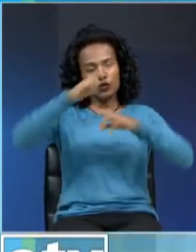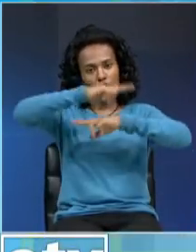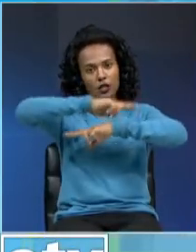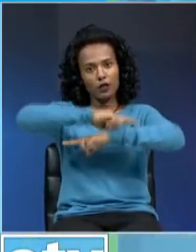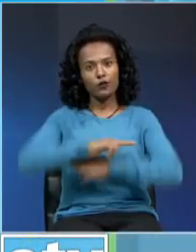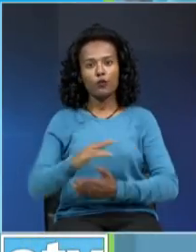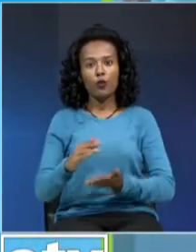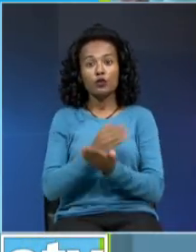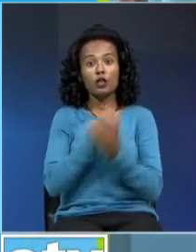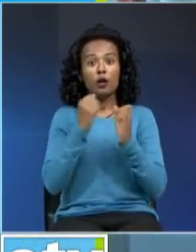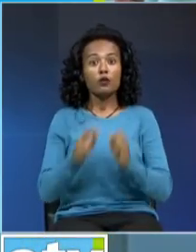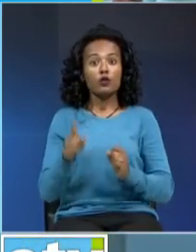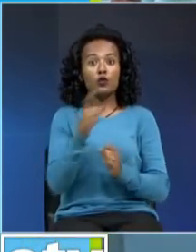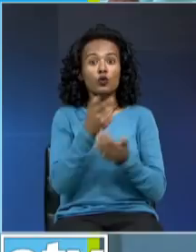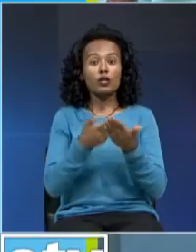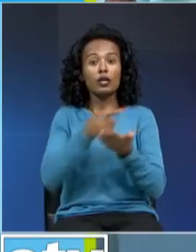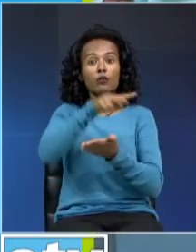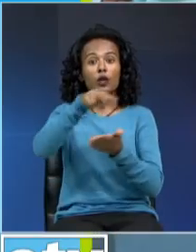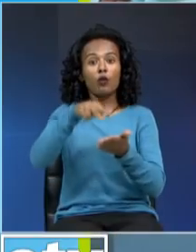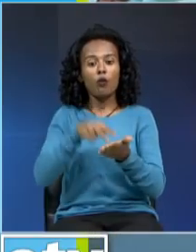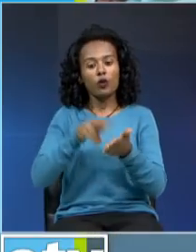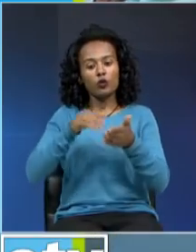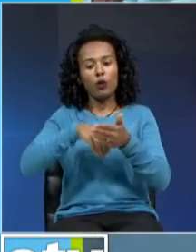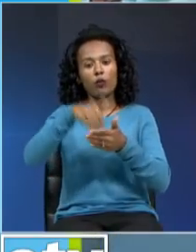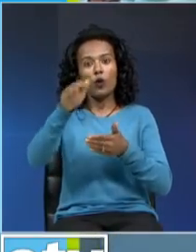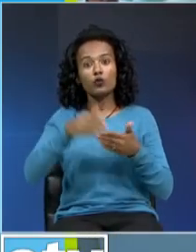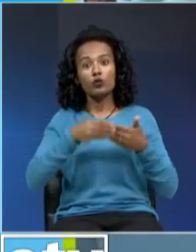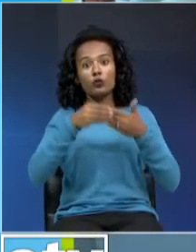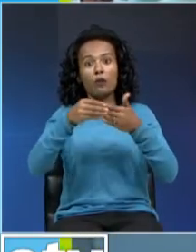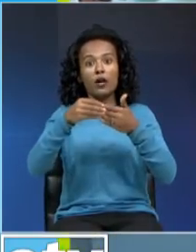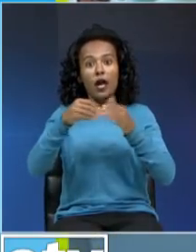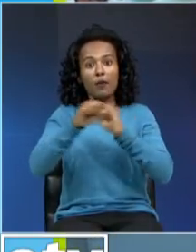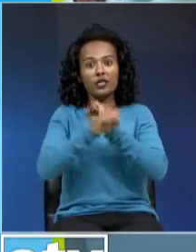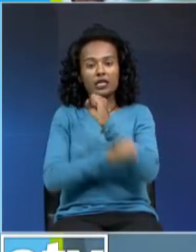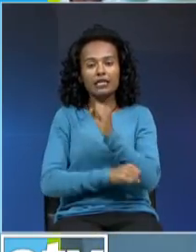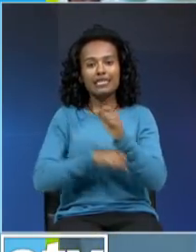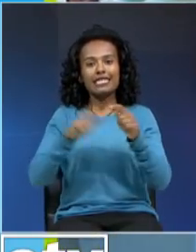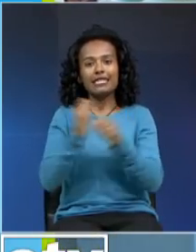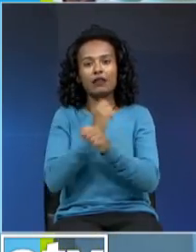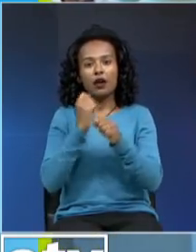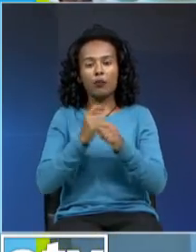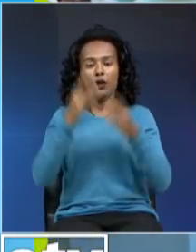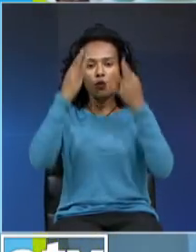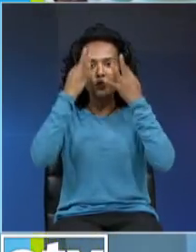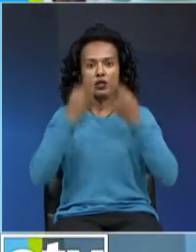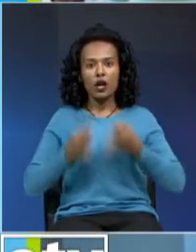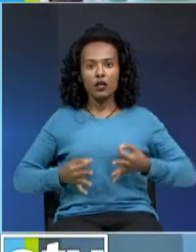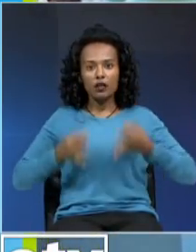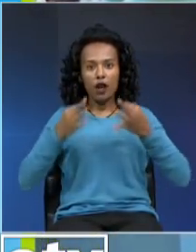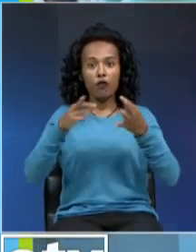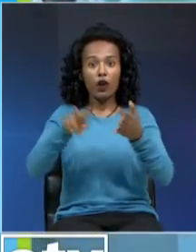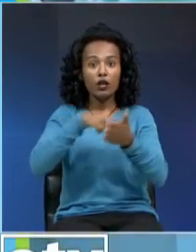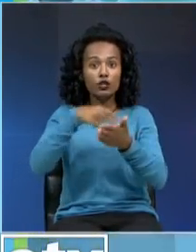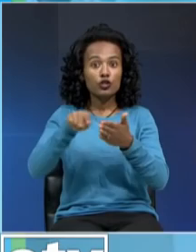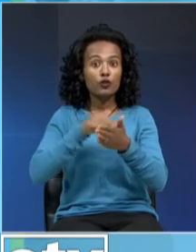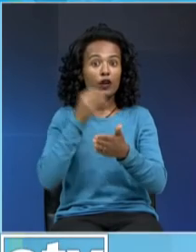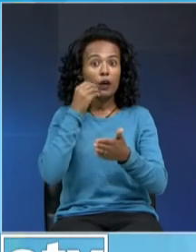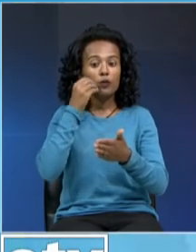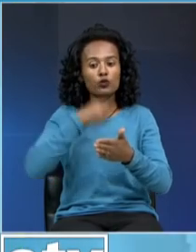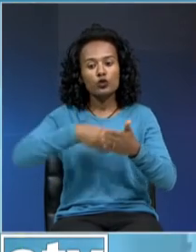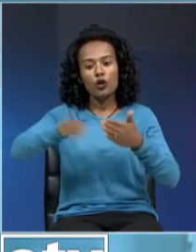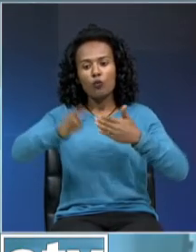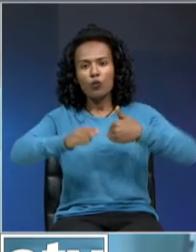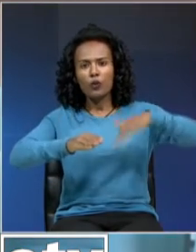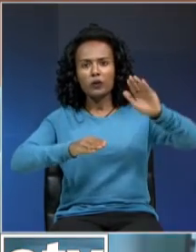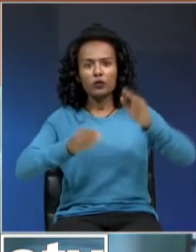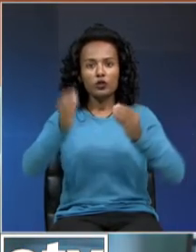መውሰድ የሚችሉ ሲሆን ይህም ተቋማቱ በሚያወጡት መመሪያ መሰረት እንዲተገበር ውሳኔ ተላልፏል። ጭፈራ ቤቶች፣ ፑል ቤቶችን